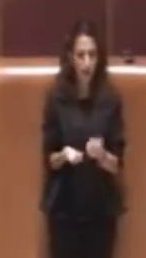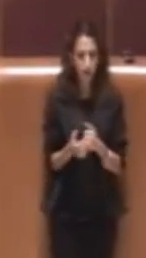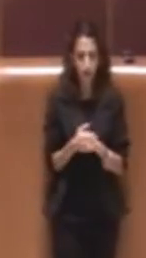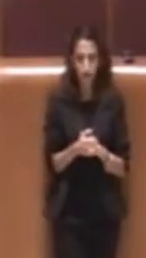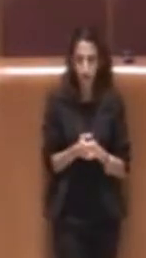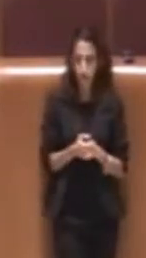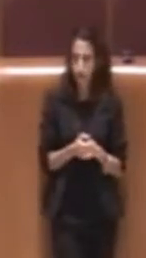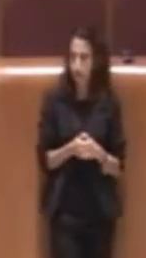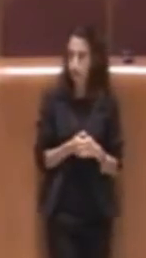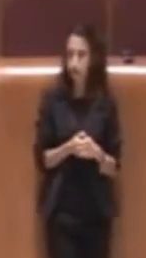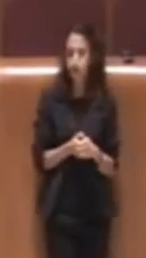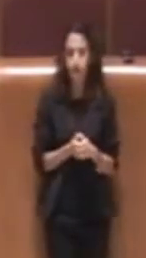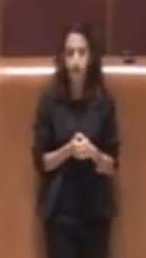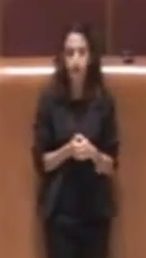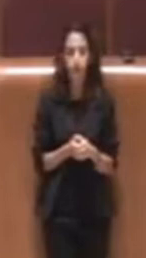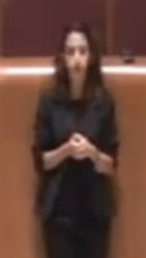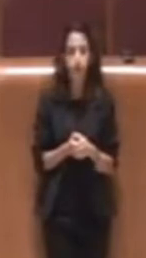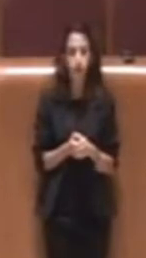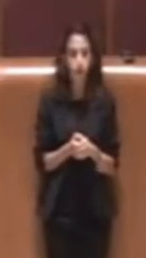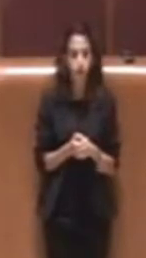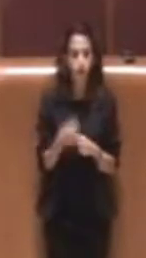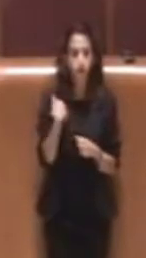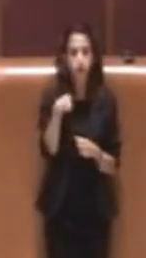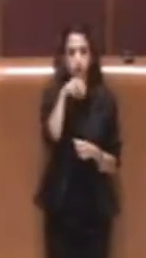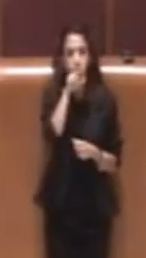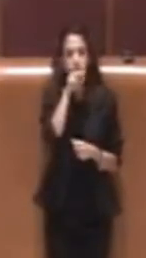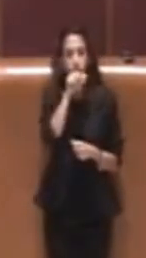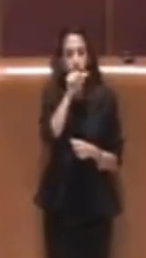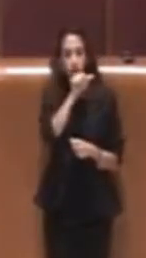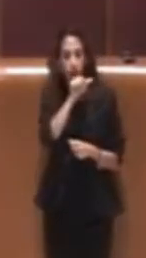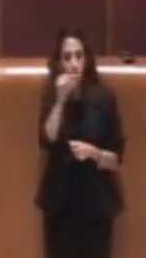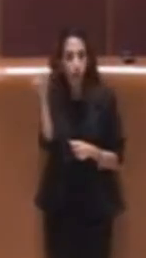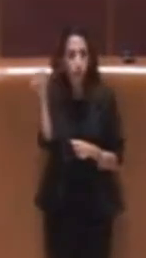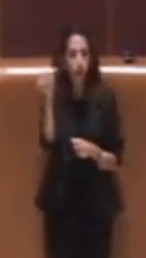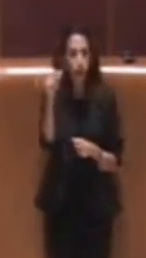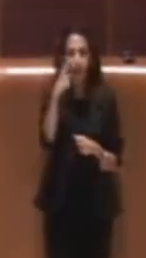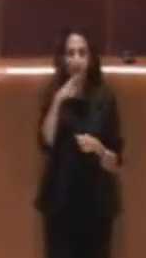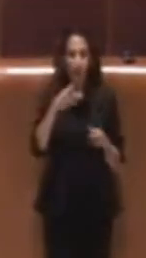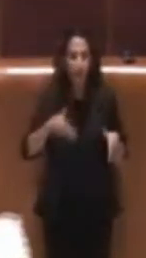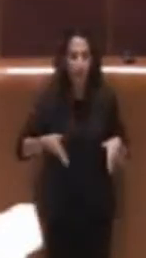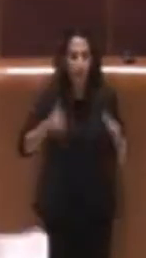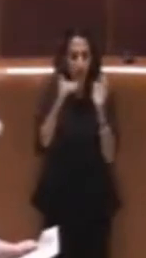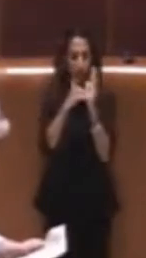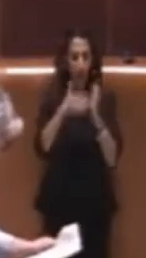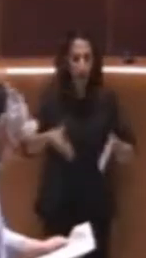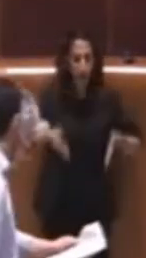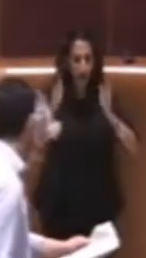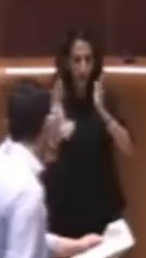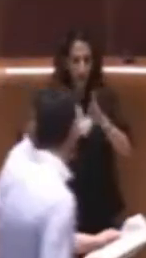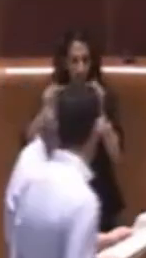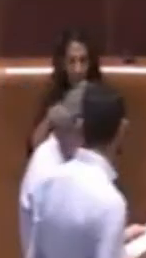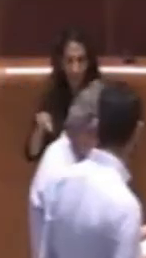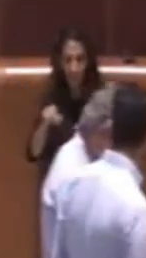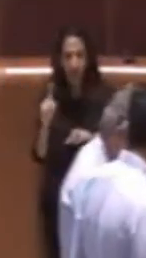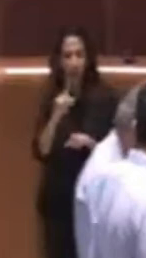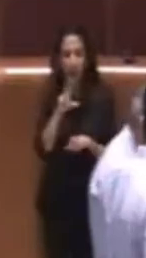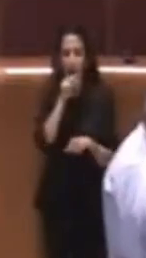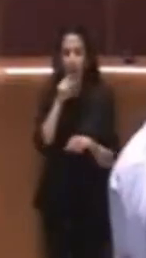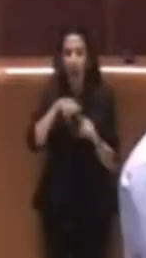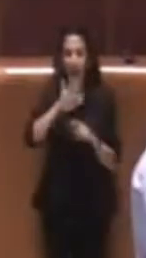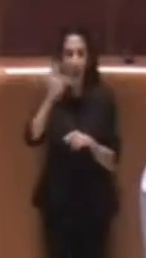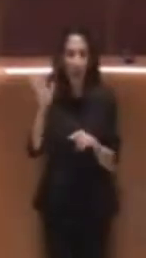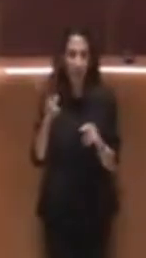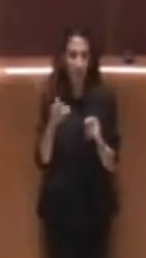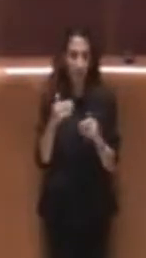insediarsi. E non parliamo, come in questo caso, soltanto di insediamenti residenziali, parliamo di qualsiasi tipo di sviluppo. Ecco